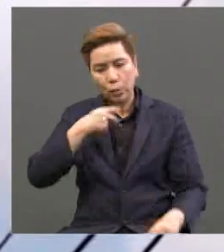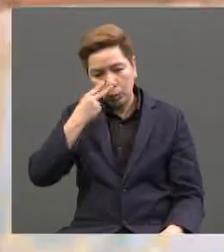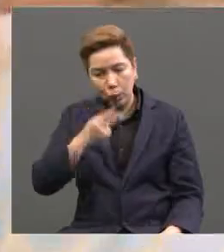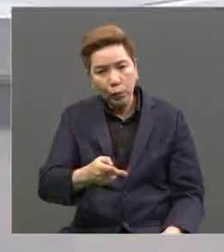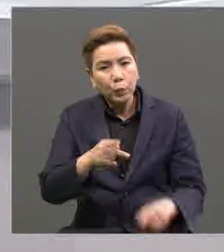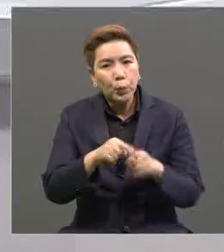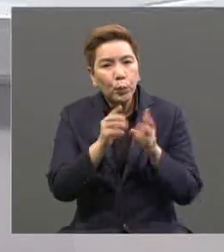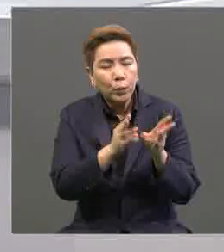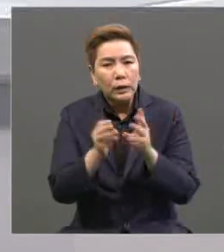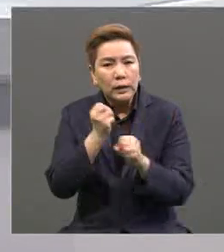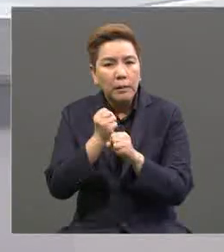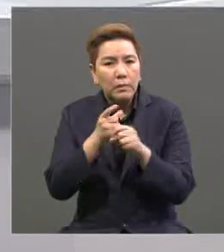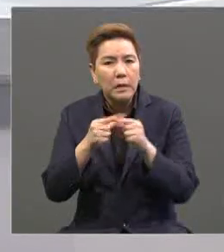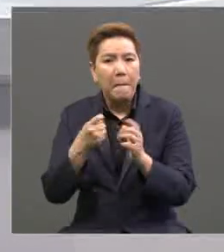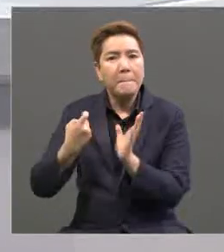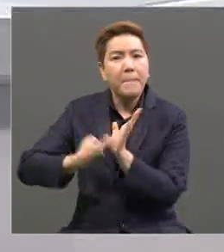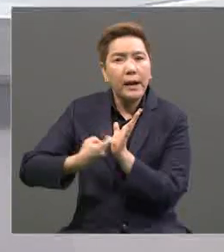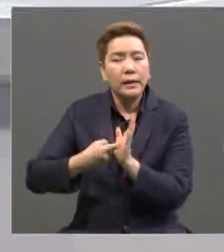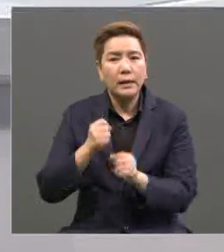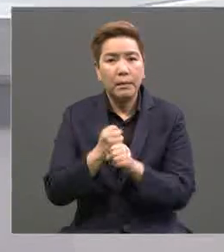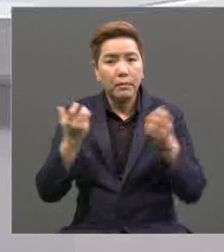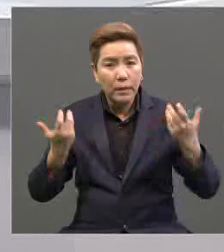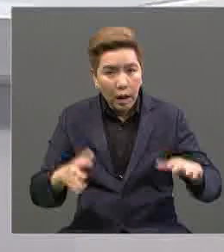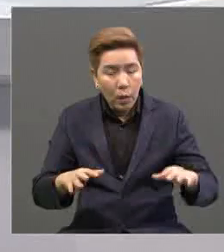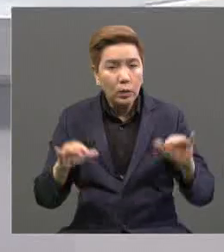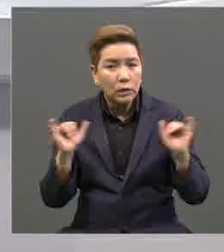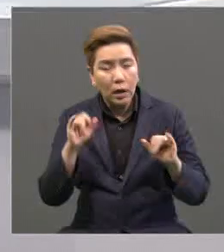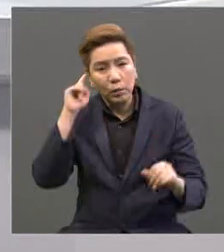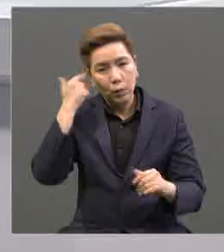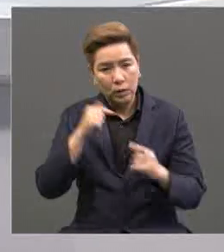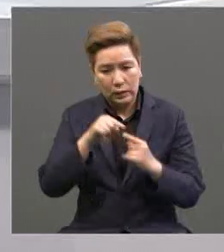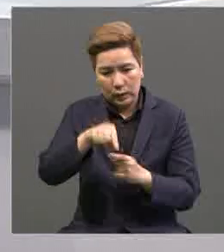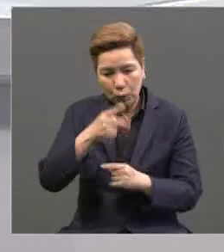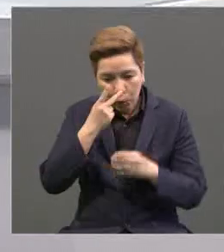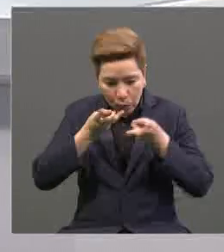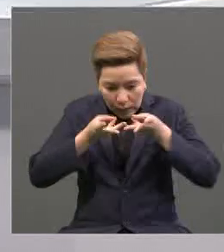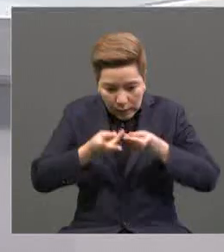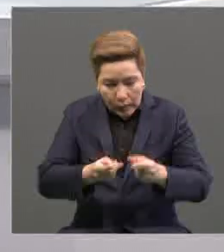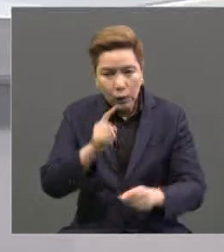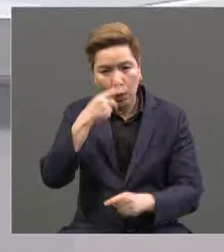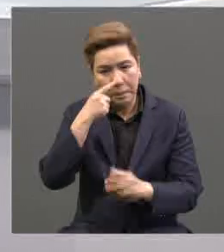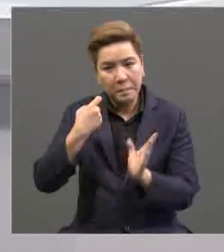วยว่าเขาทำเรื่องของประกันความเสียหายเนี่ยมากน้อยแค่ไหนตรงนี้ต้องไปตรวจสอบนั่นเองค่ะ